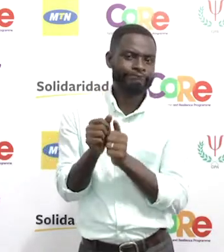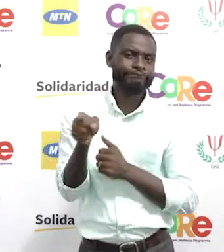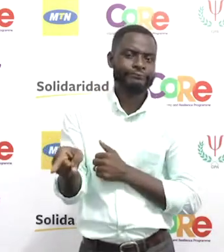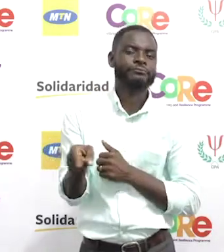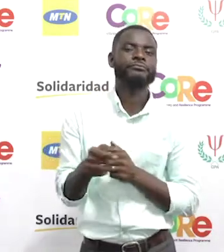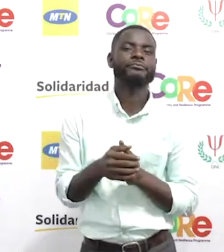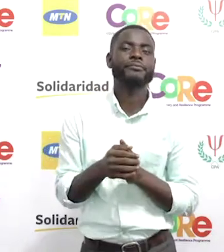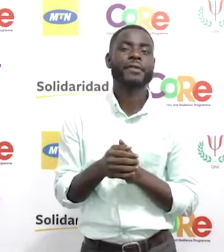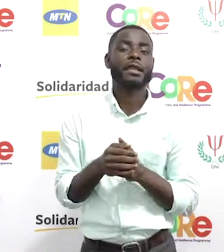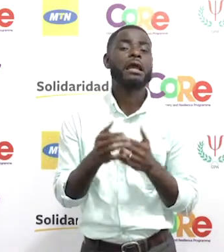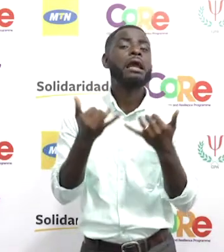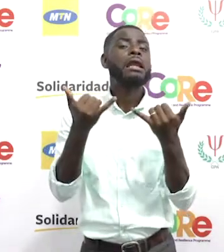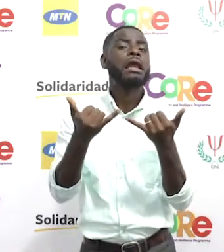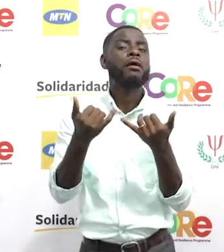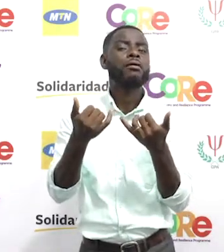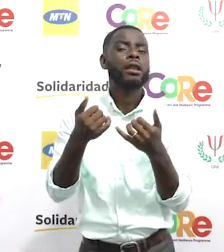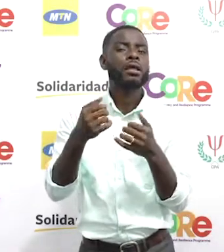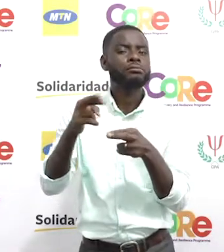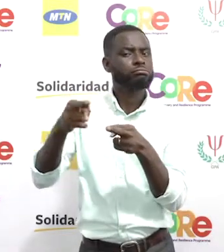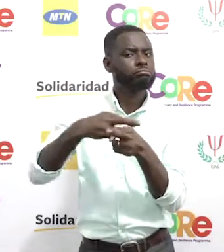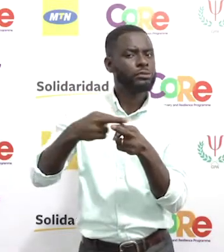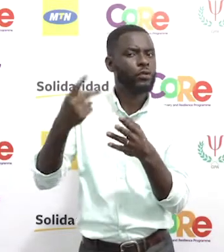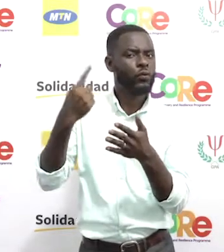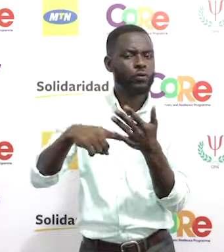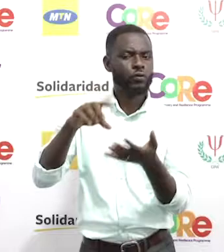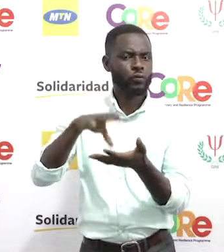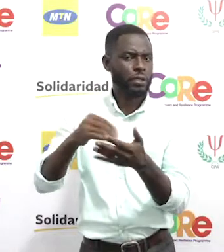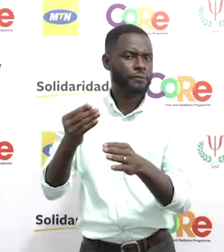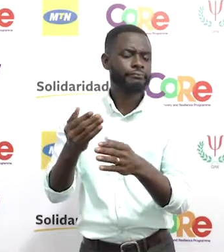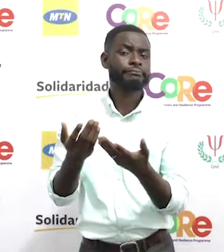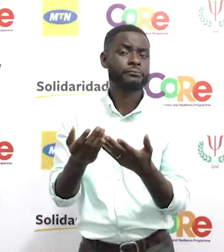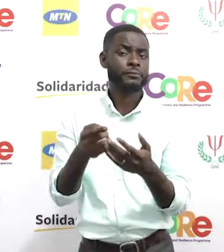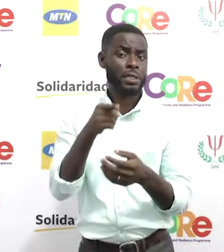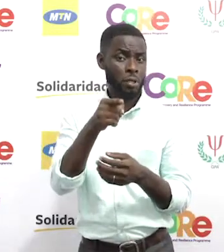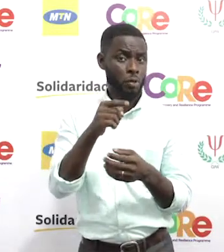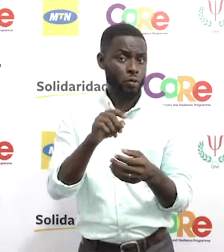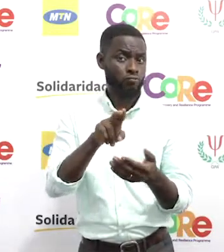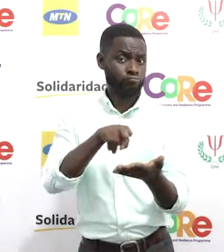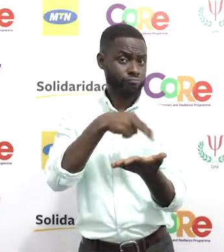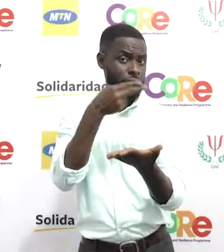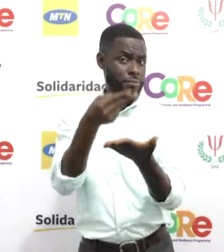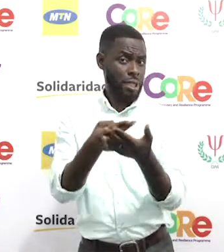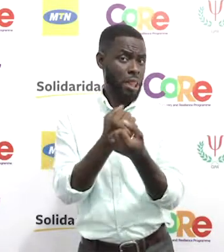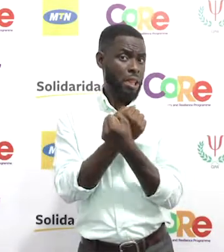Nye ha wakwa enemi. Osu mo moko dan.